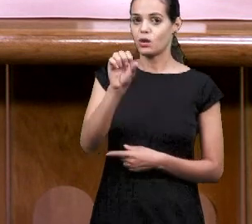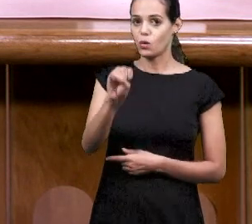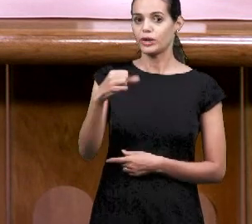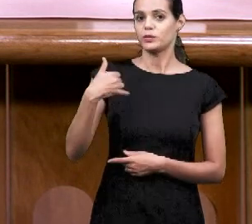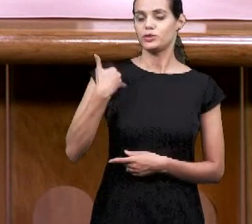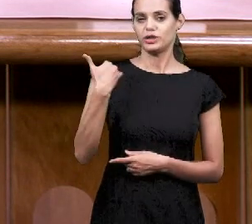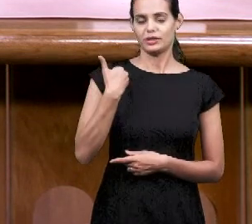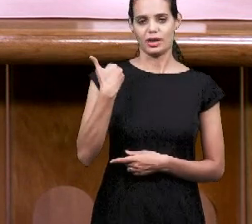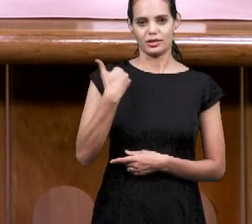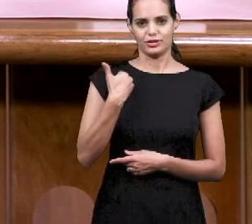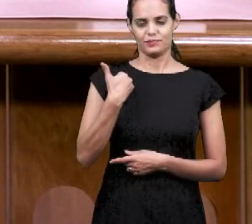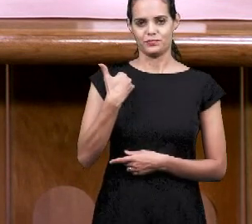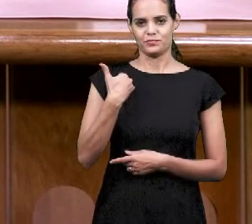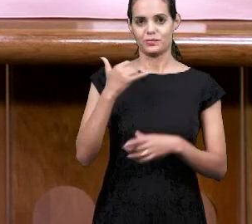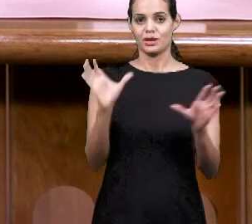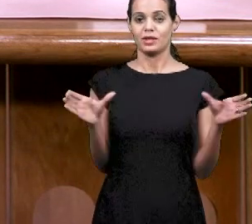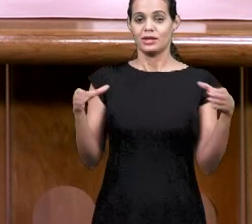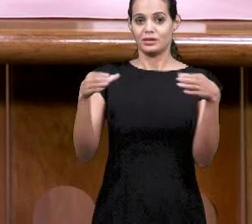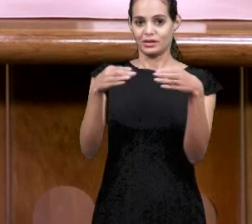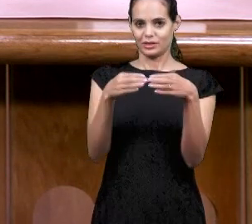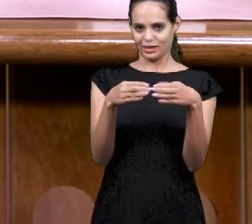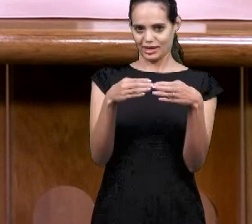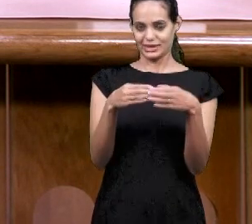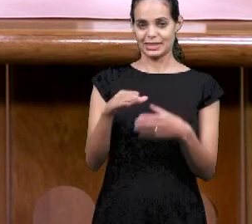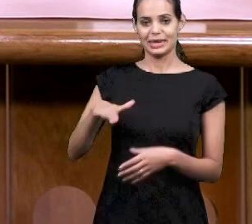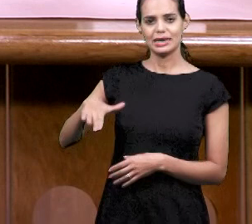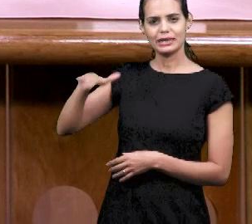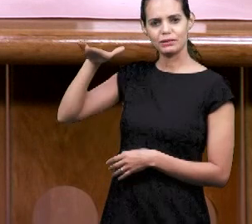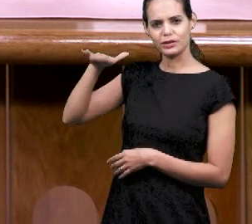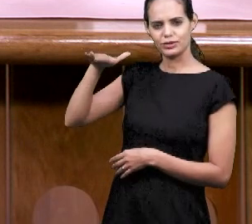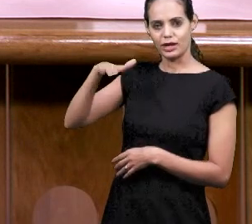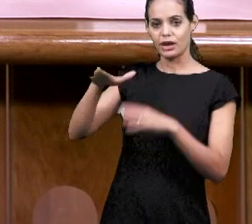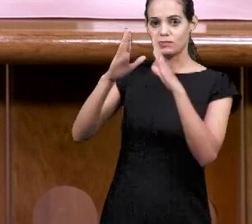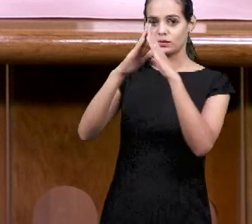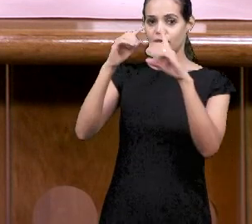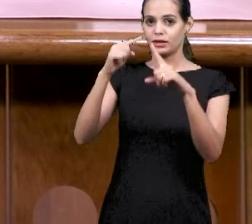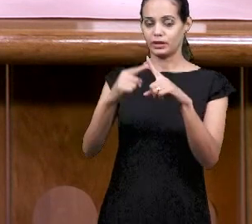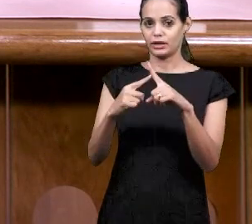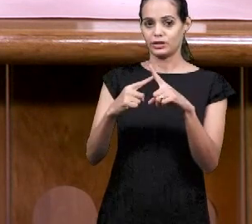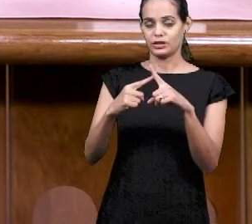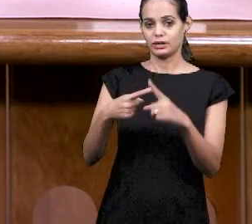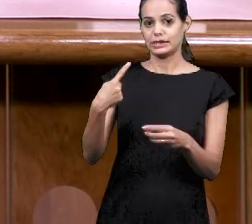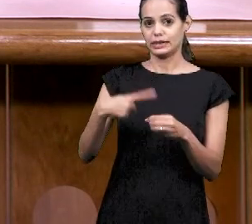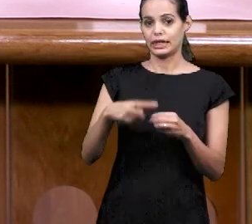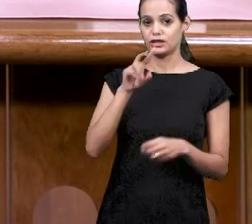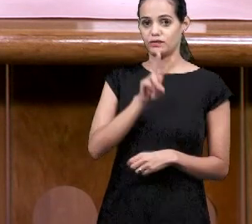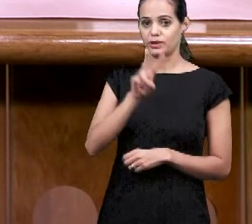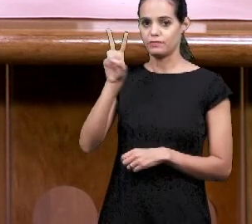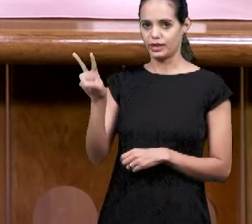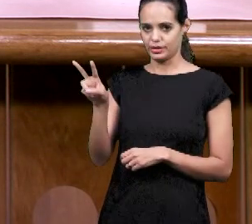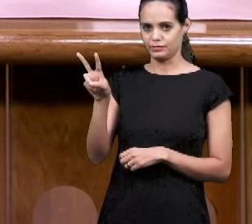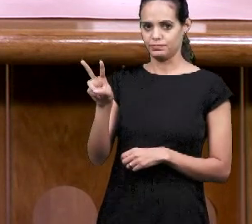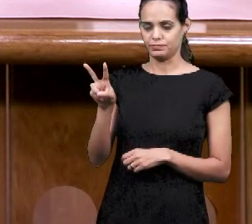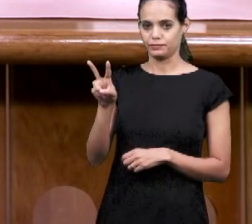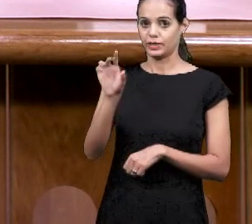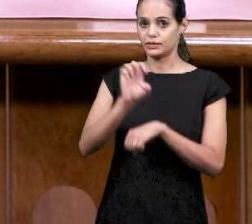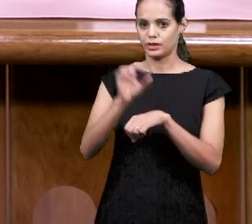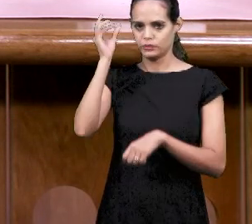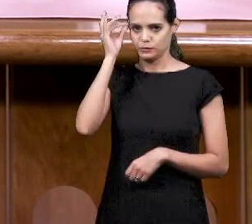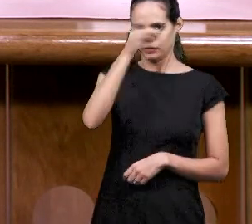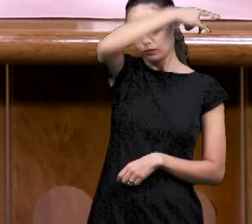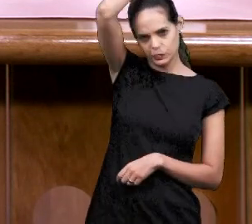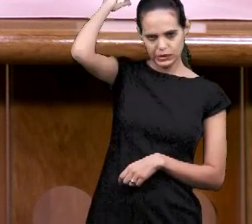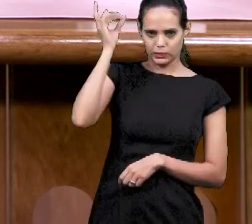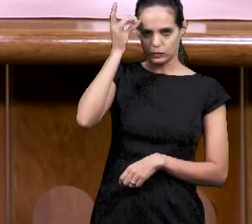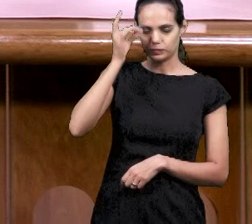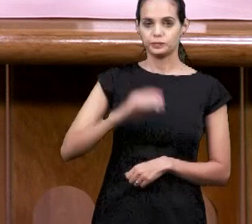Seigneur Jésus dans sa mission de sauveur quand il s'est arrêté au puits dans la ville de